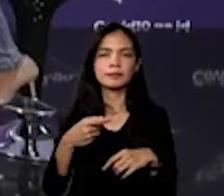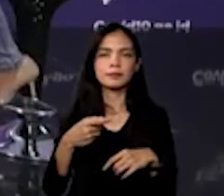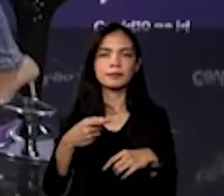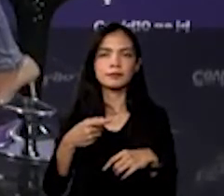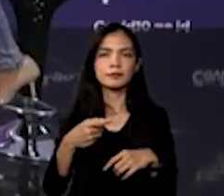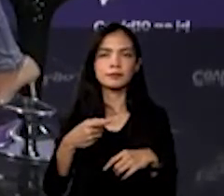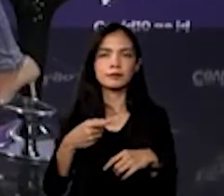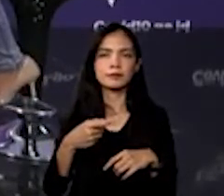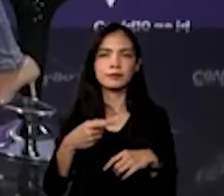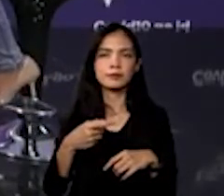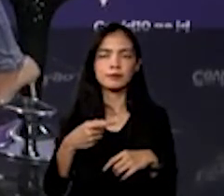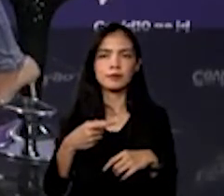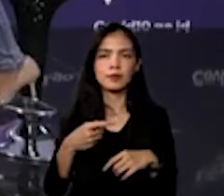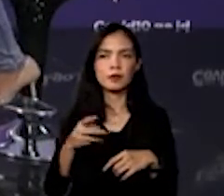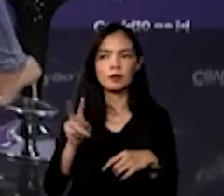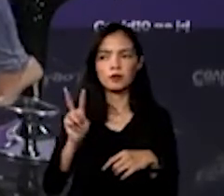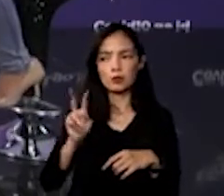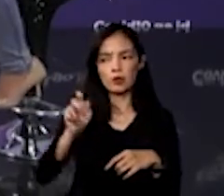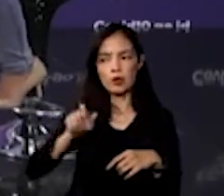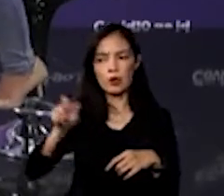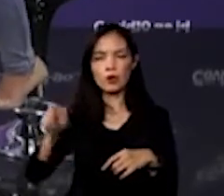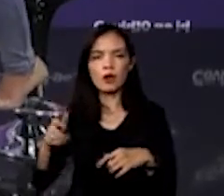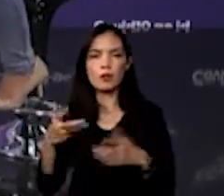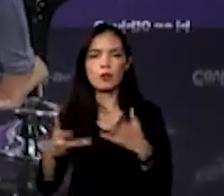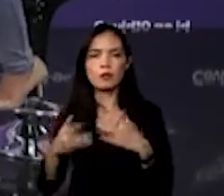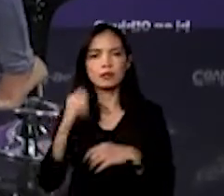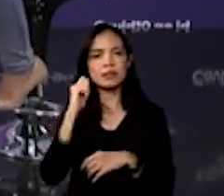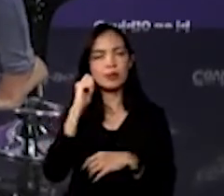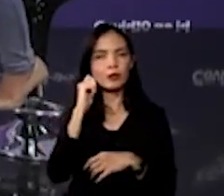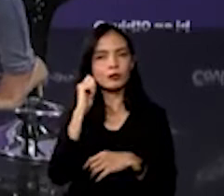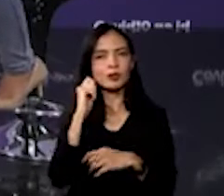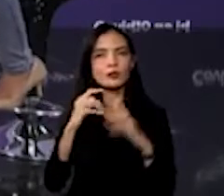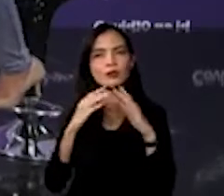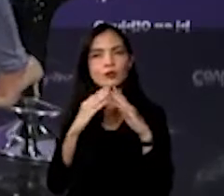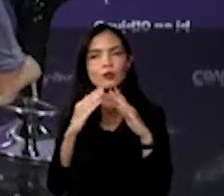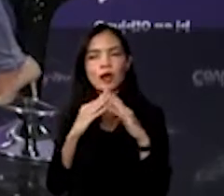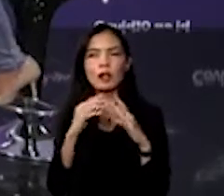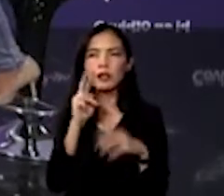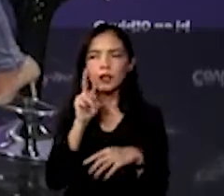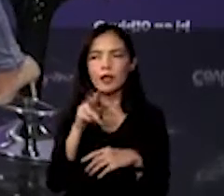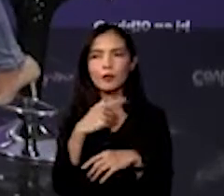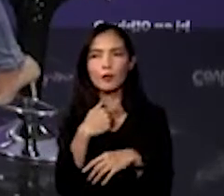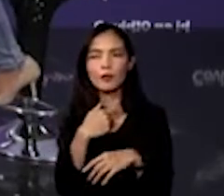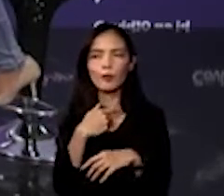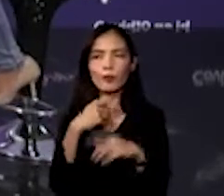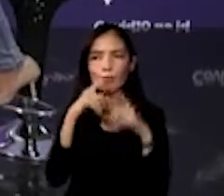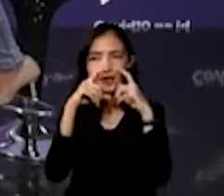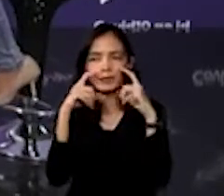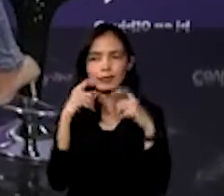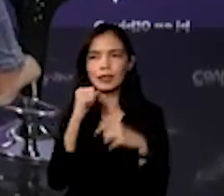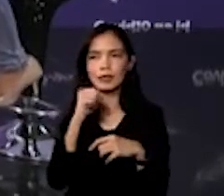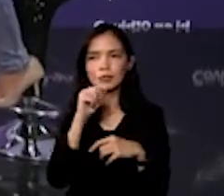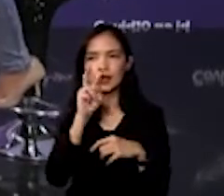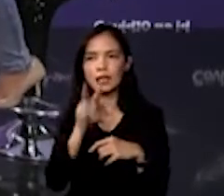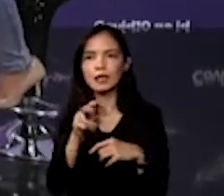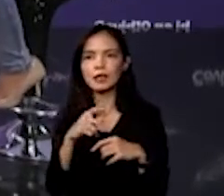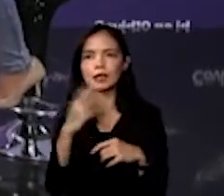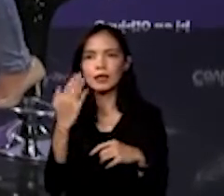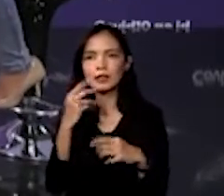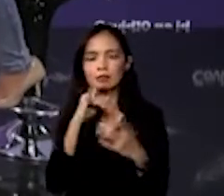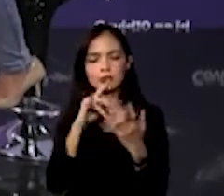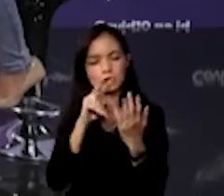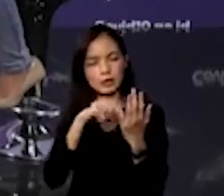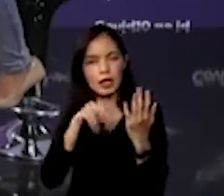sama dua orang yang mungkin kalau misalnya para ciwi-ciwi di rumah ya Nah ini kan pakai masker nih kita enggak belian tadi aku sempat kayak poin sih